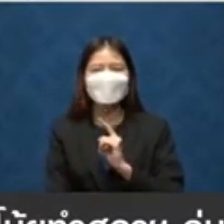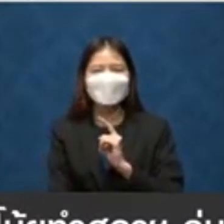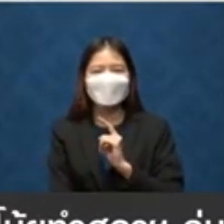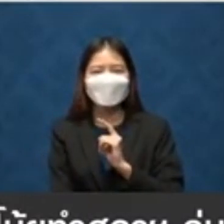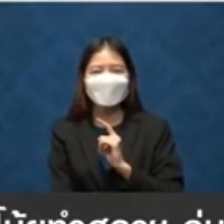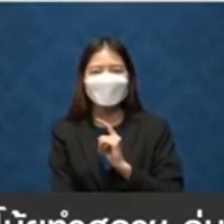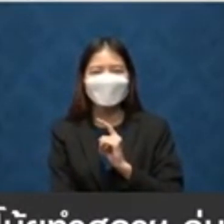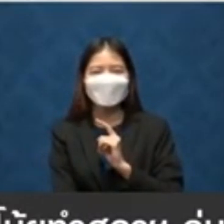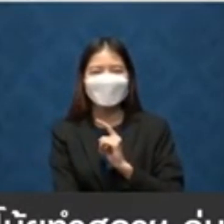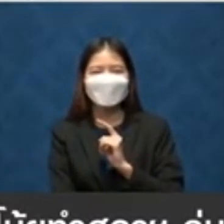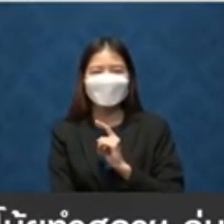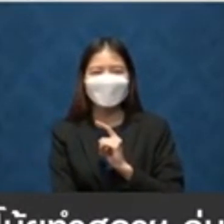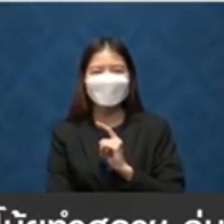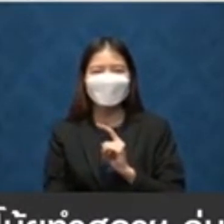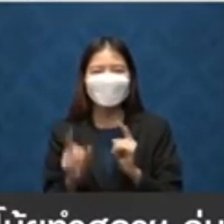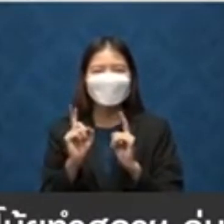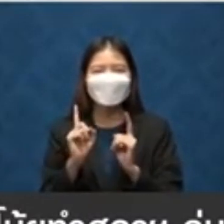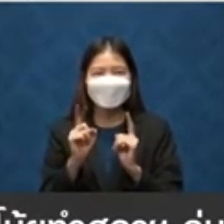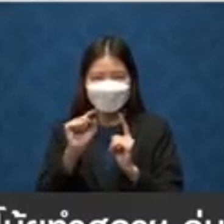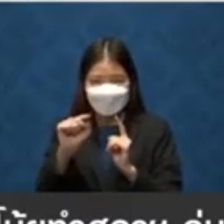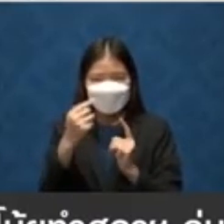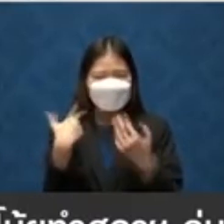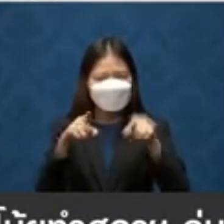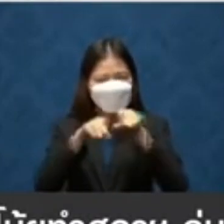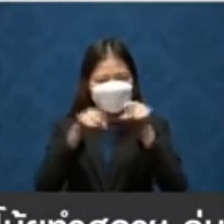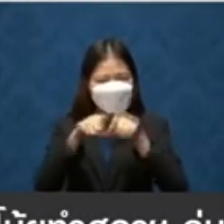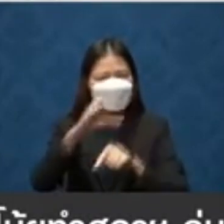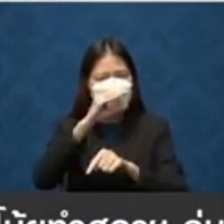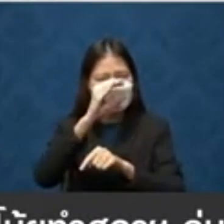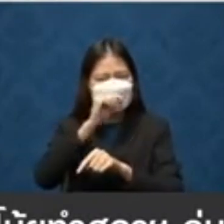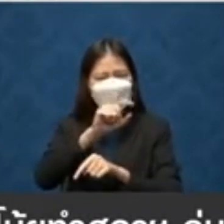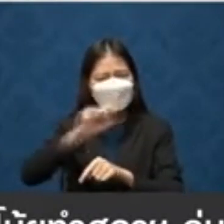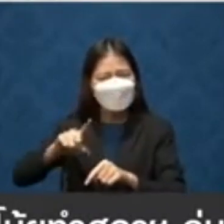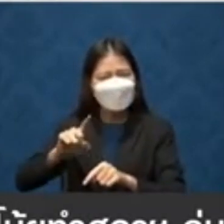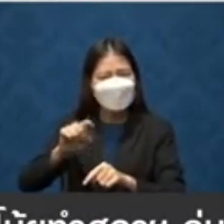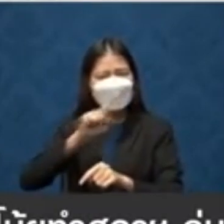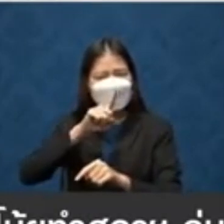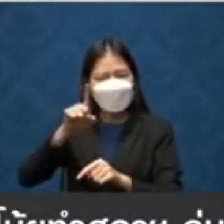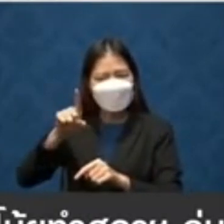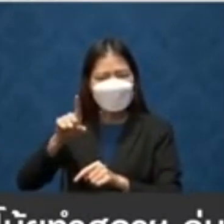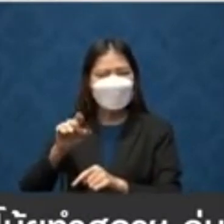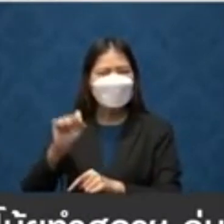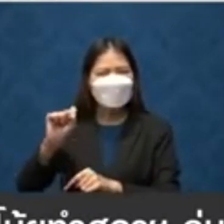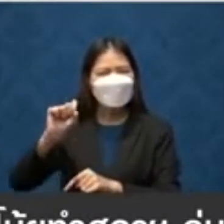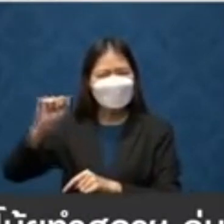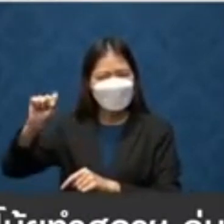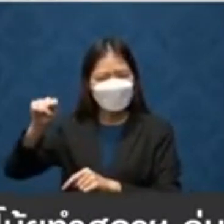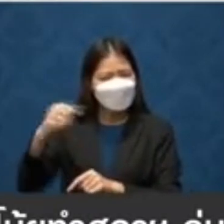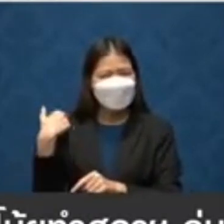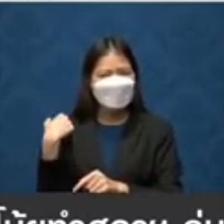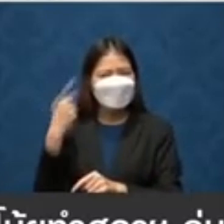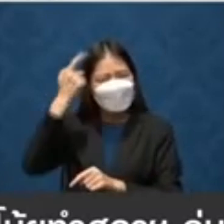เอาดีใส่ตัวเอาโยนชั่วใส่คนอื่นไม่ควรพูดแบบนี้ส.สมีภารกิจมากต้องลงพื้นที่และประชุมกรรมาธิการด้วย